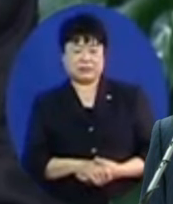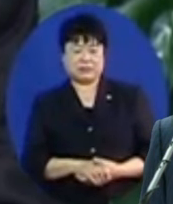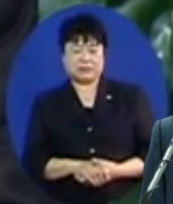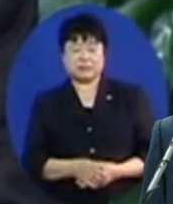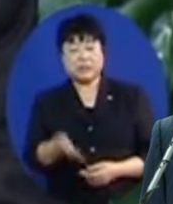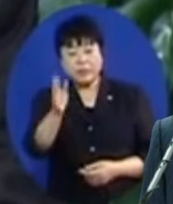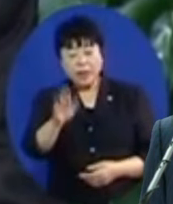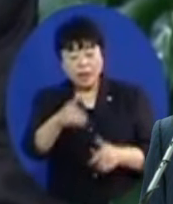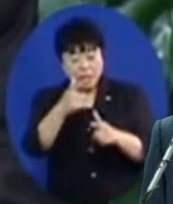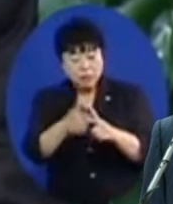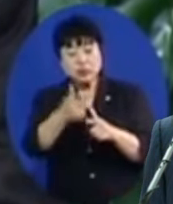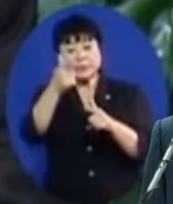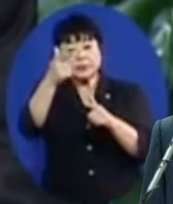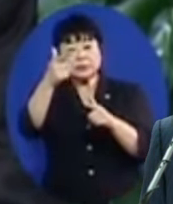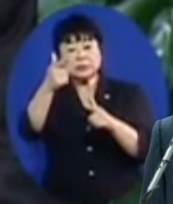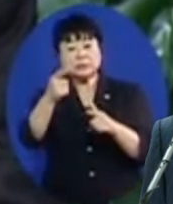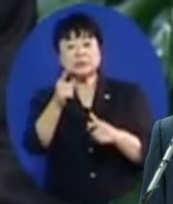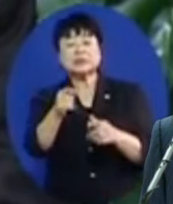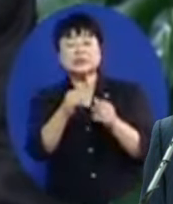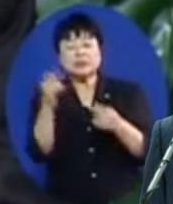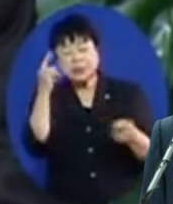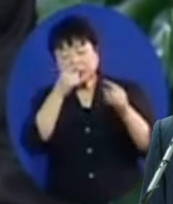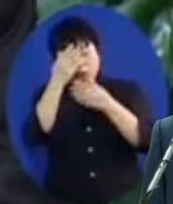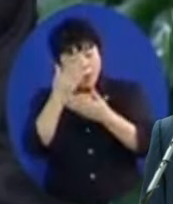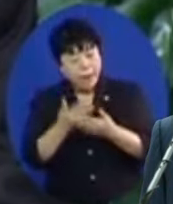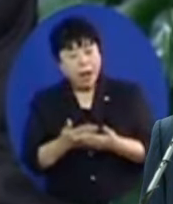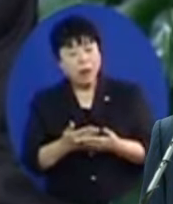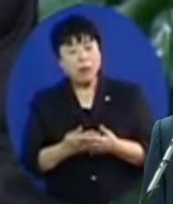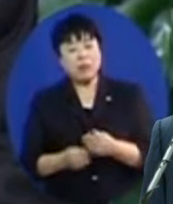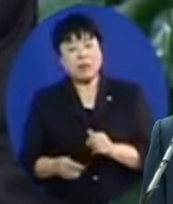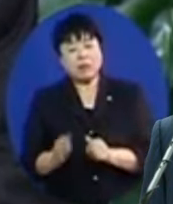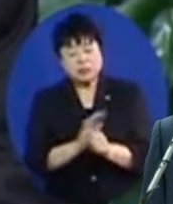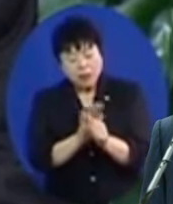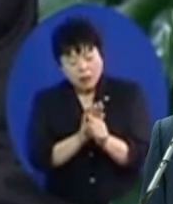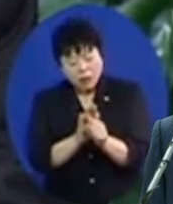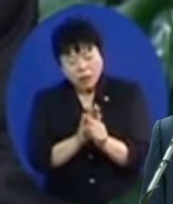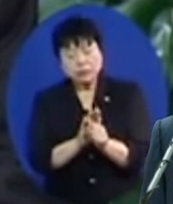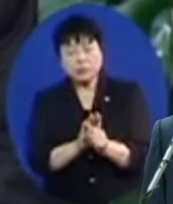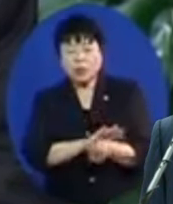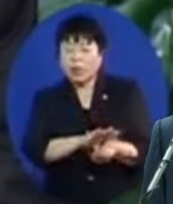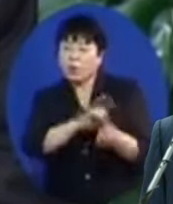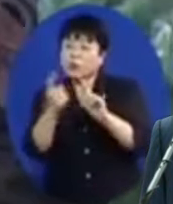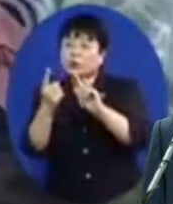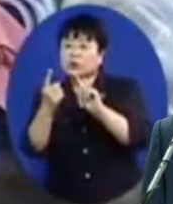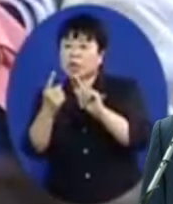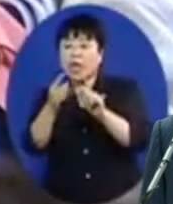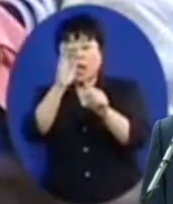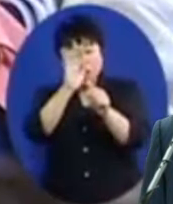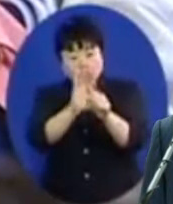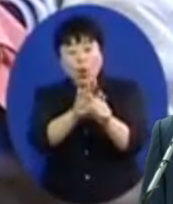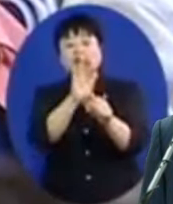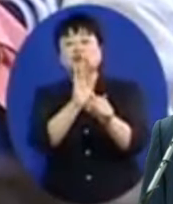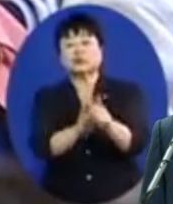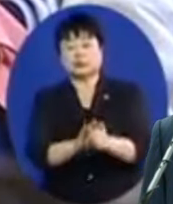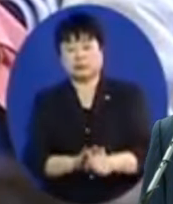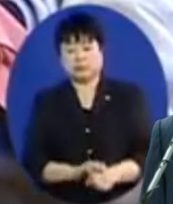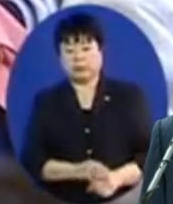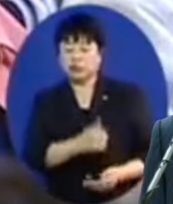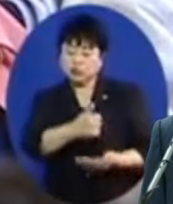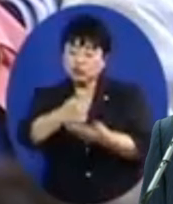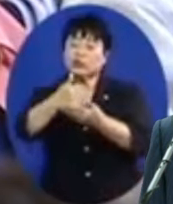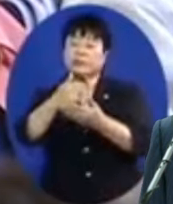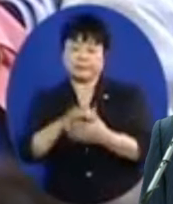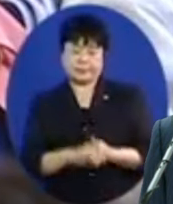그럼에도 불구하고 예수님은 그런 사람의 상처를 처매어주고 고쳐주고 재기할 수 있도록 도우시는 역사를 하시는